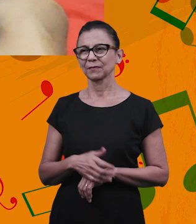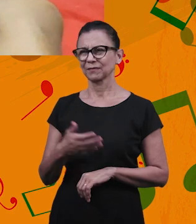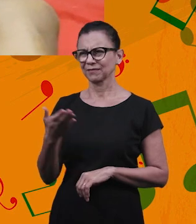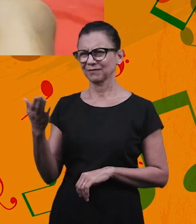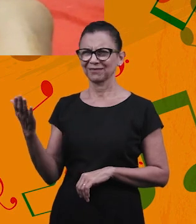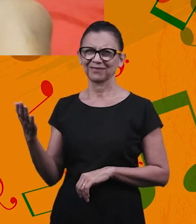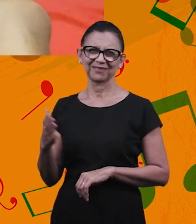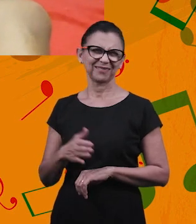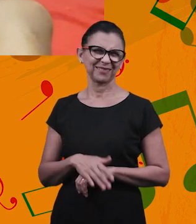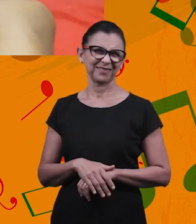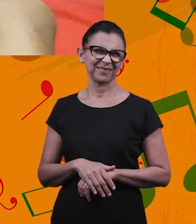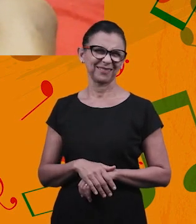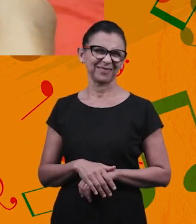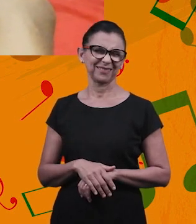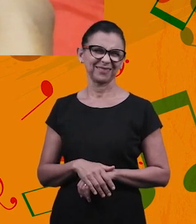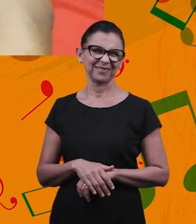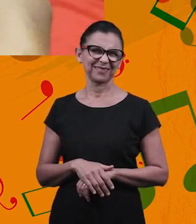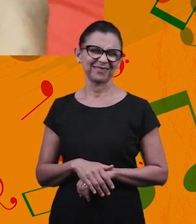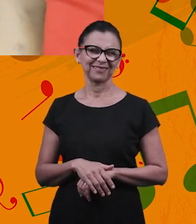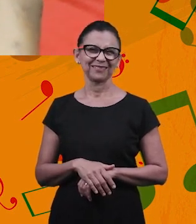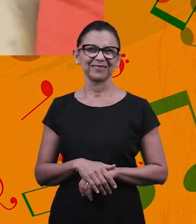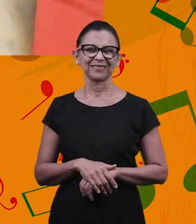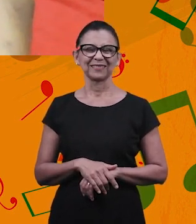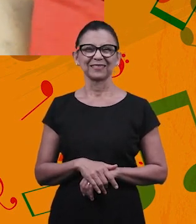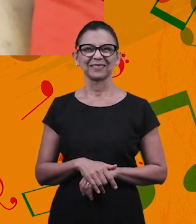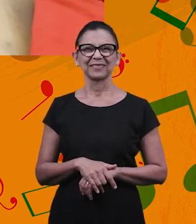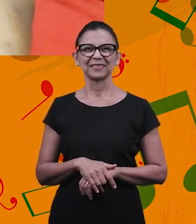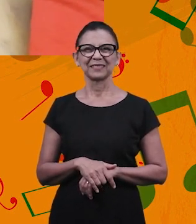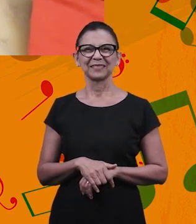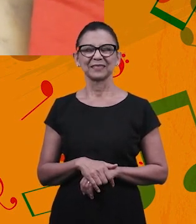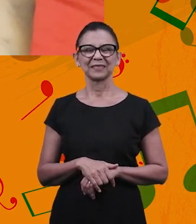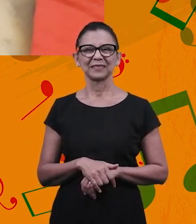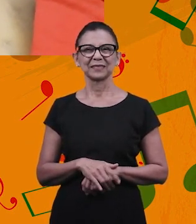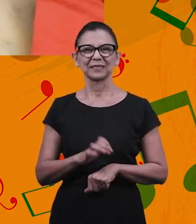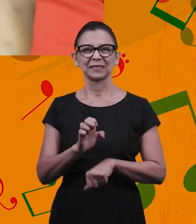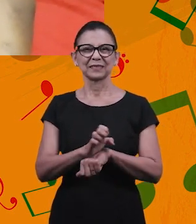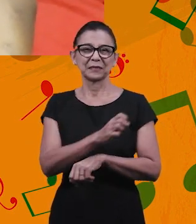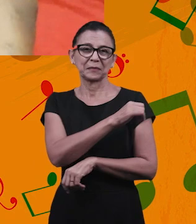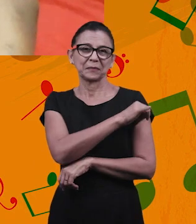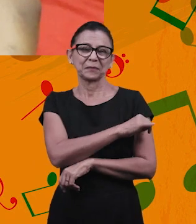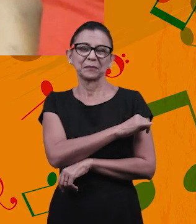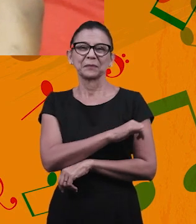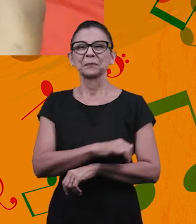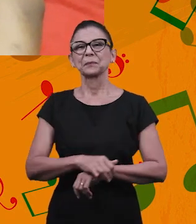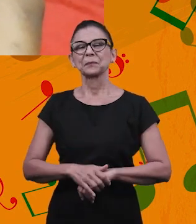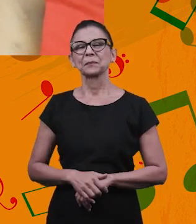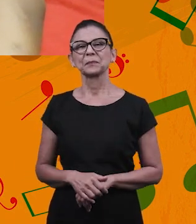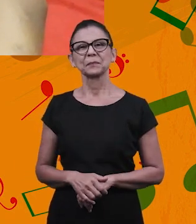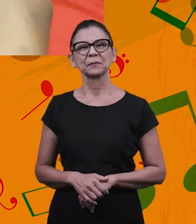Voici les petits, Hélène et Samuel, Duque de Caxias, Rio de Janeiro.